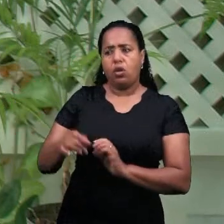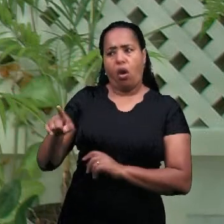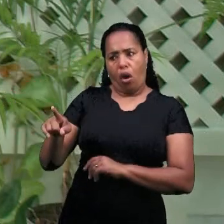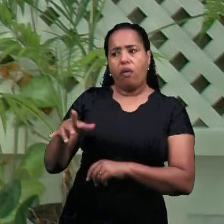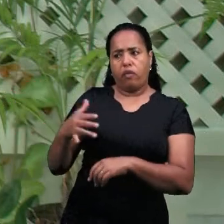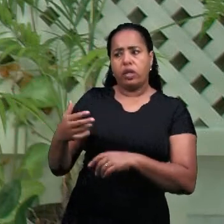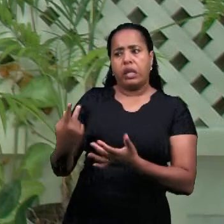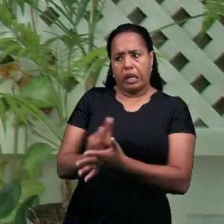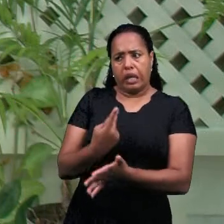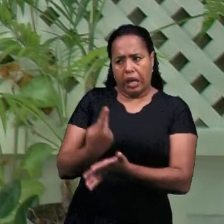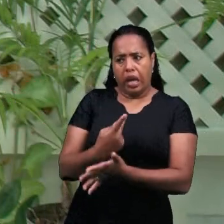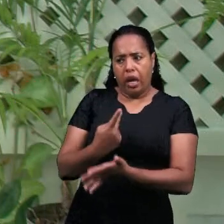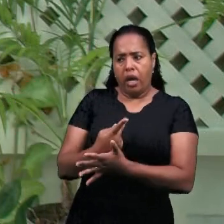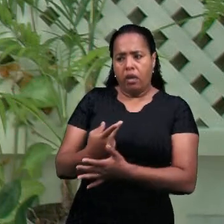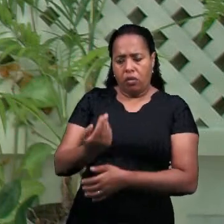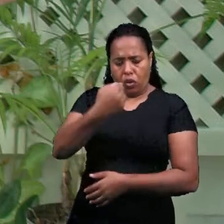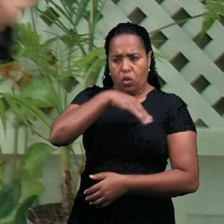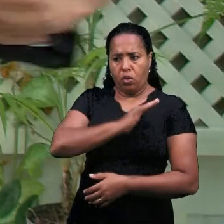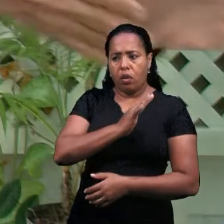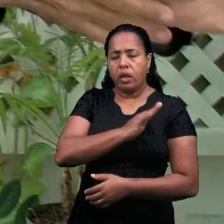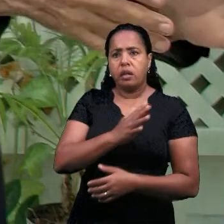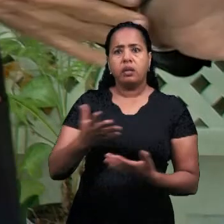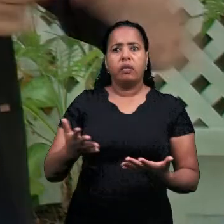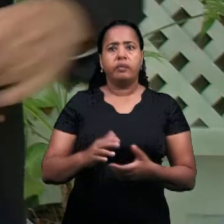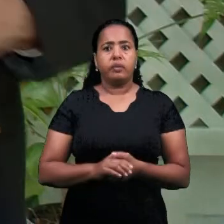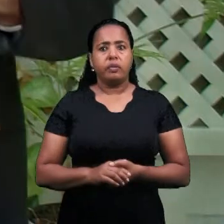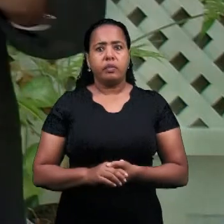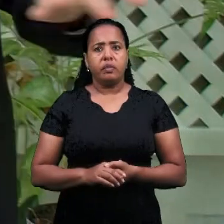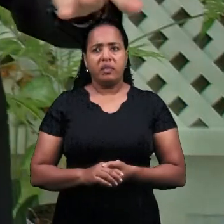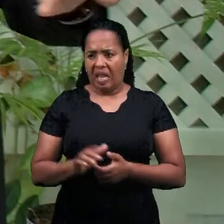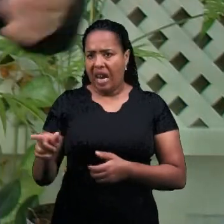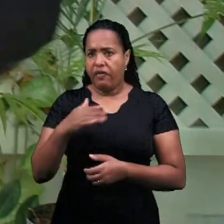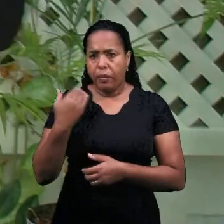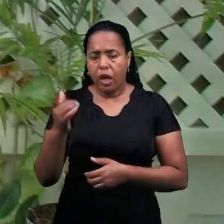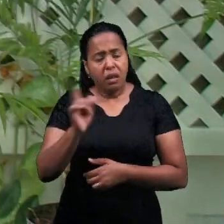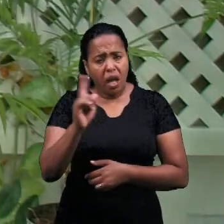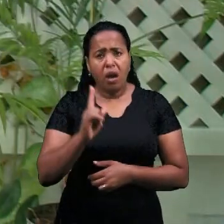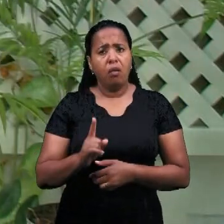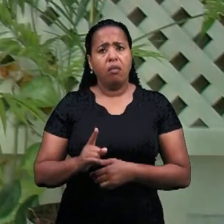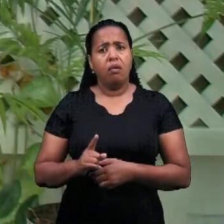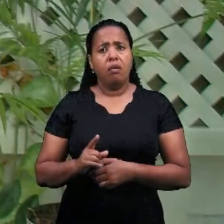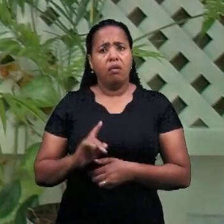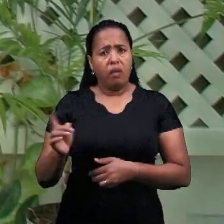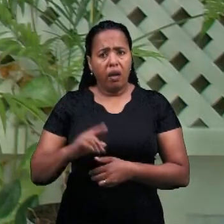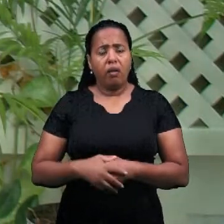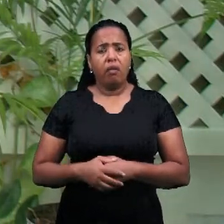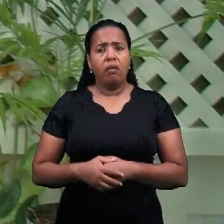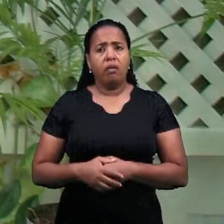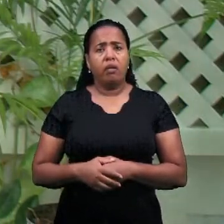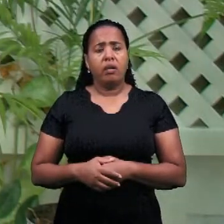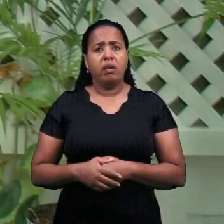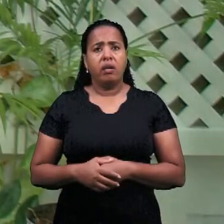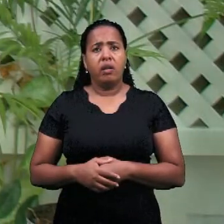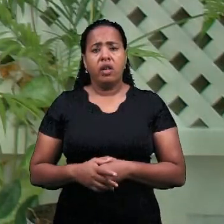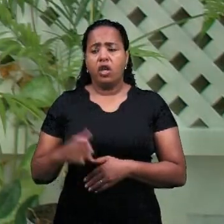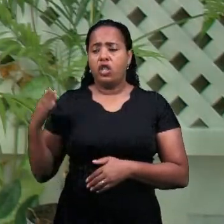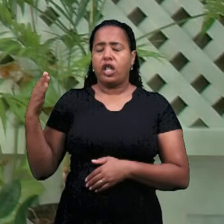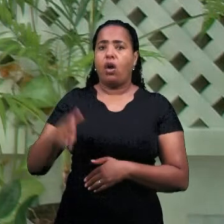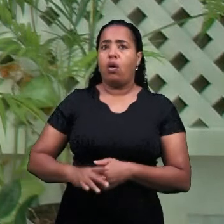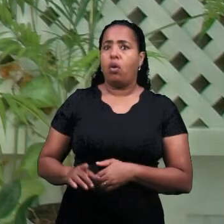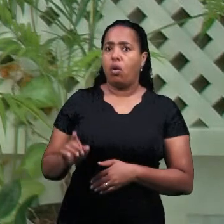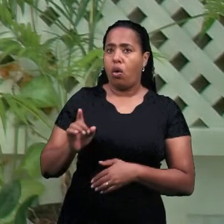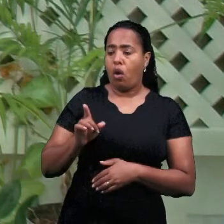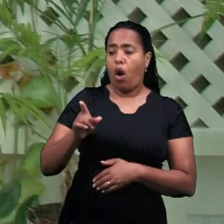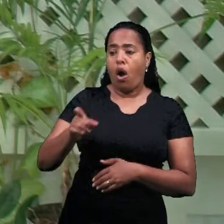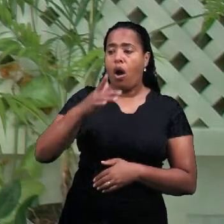trompé. Cela est de ton cœur. Ah, le frère ne va pas mourir. Ah, le frère ne va pas mourir. Là, il arrive,